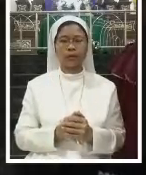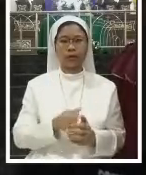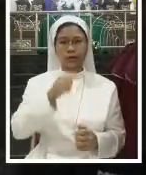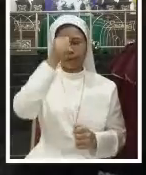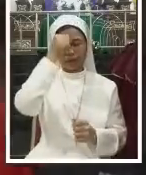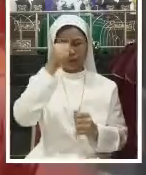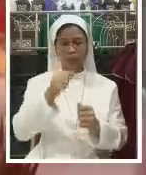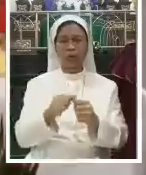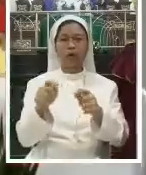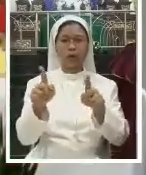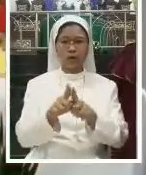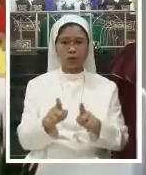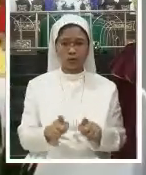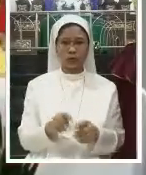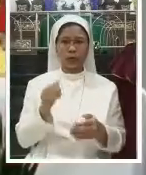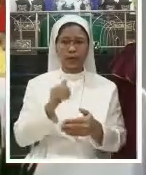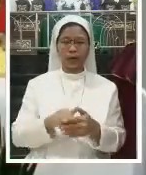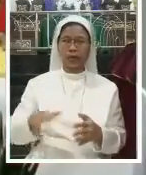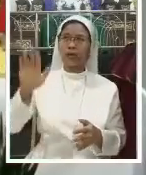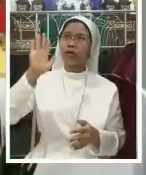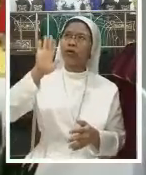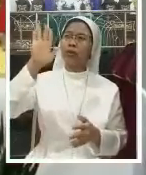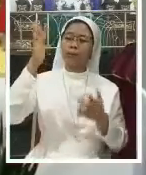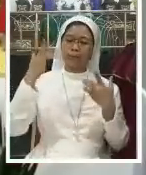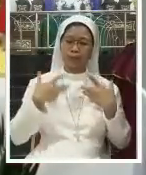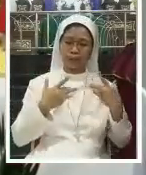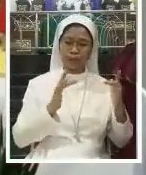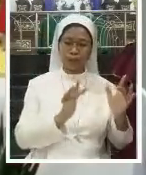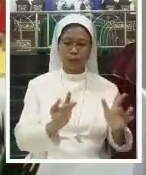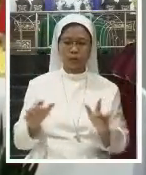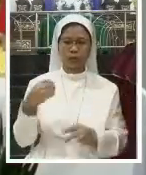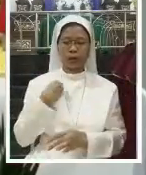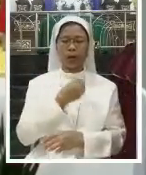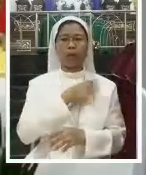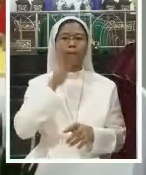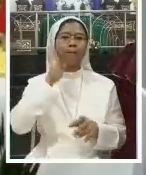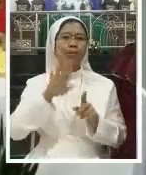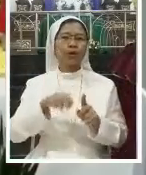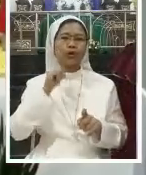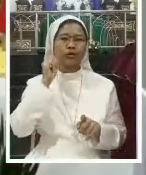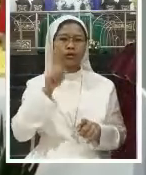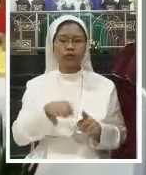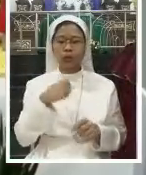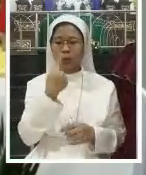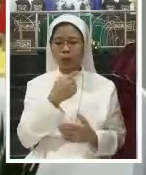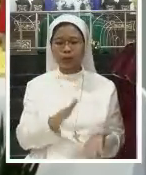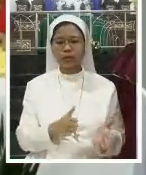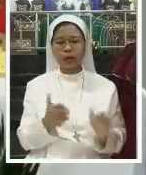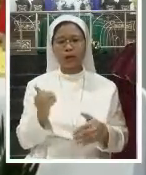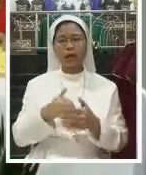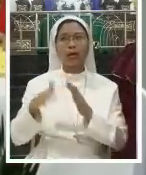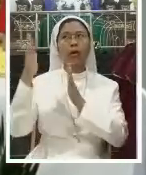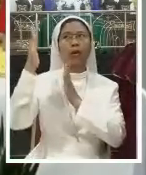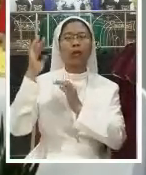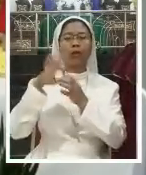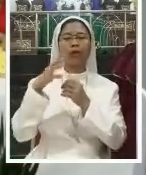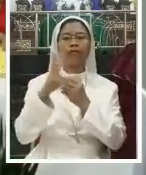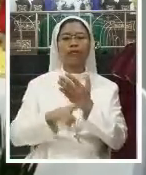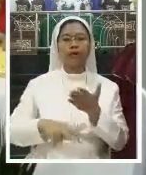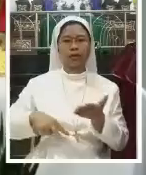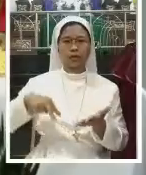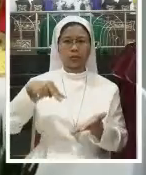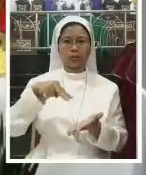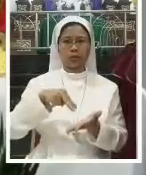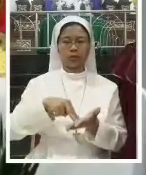Siringman, giramduma sa imong pagkaherak, ansa mong mga tugang na nagturog sa paglaom kan pagkabuhay